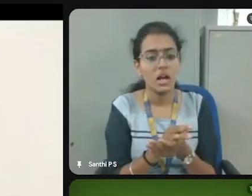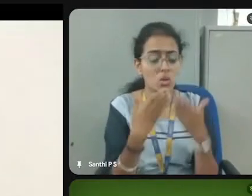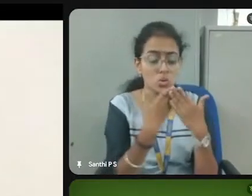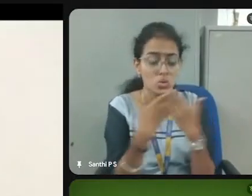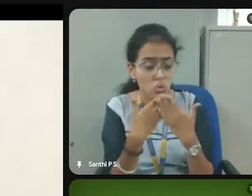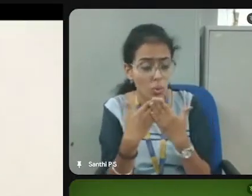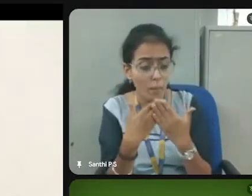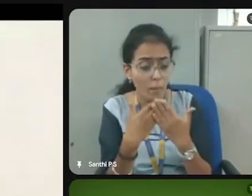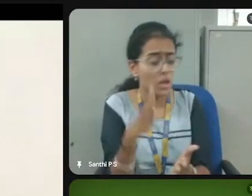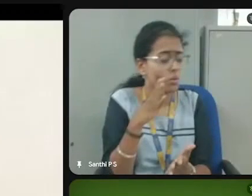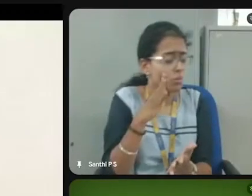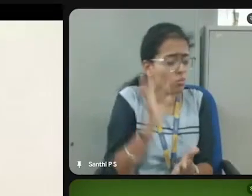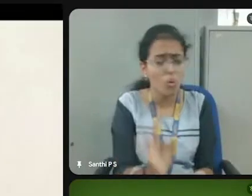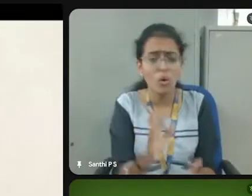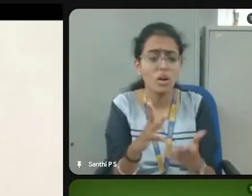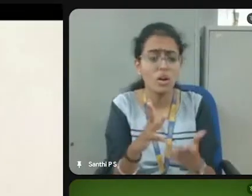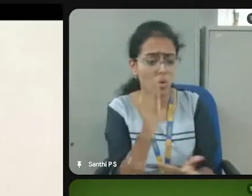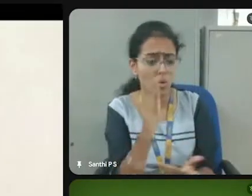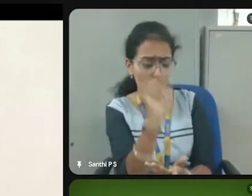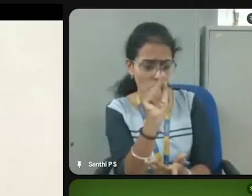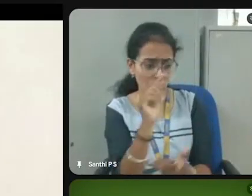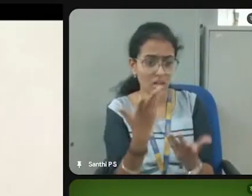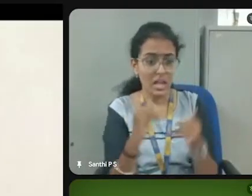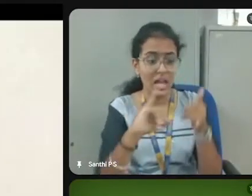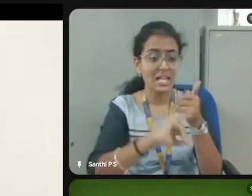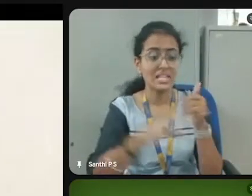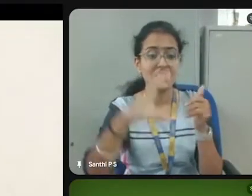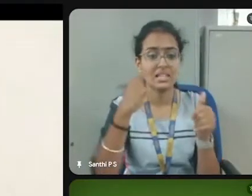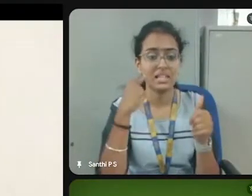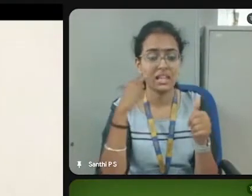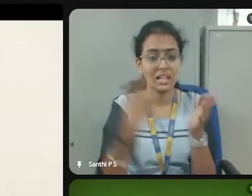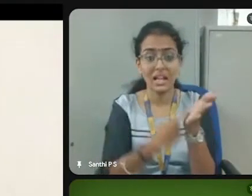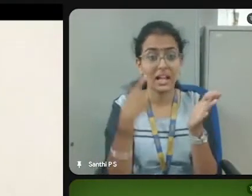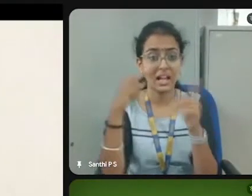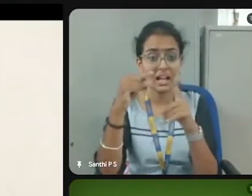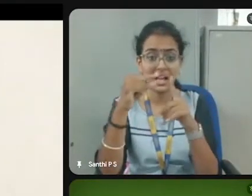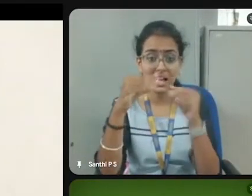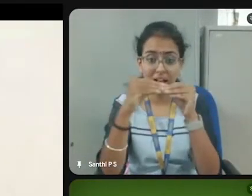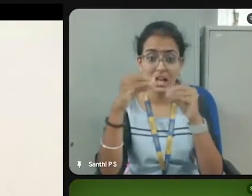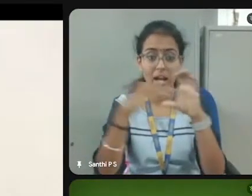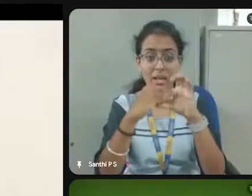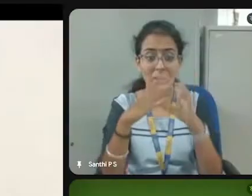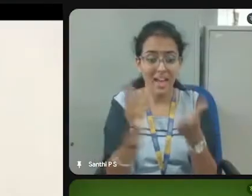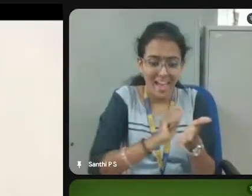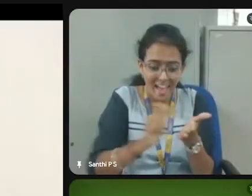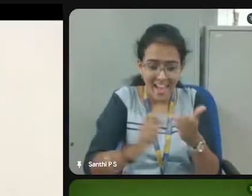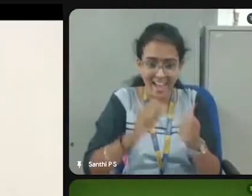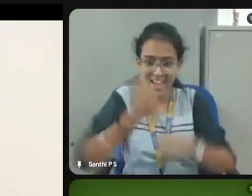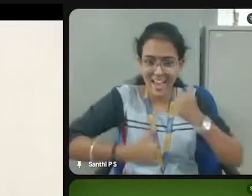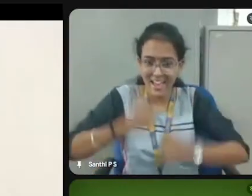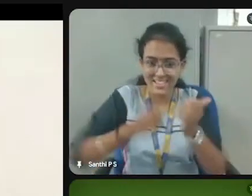ആനുകൂല്യങ്ങളിൽ പ്രധാനമായിട്ടുള്ളത് ഒന്ന്, ഒരു സ്ക്രൈബിനെ പരീക്ഷാ സമയത്ത് വെക്കുന്നതിനുള്ള അവകാശമാണ്.